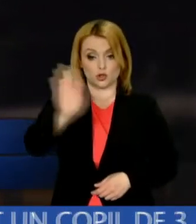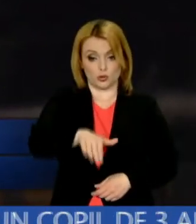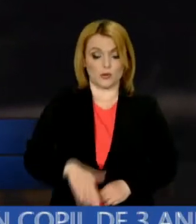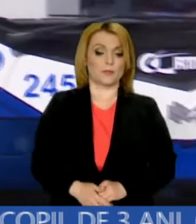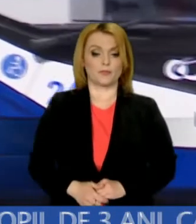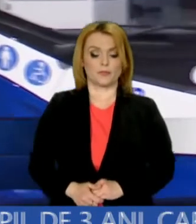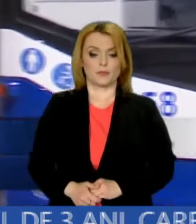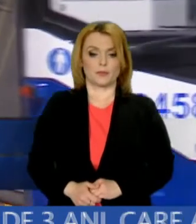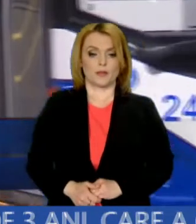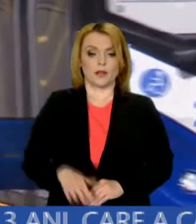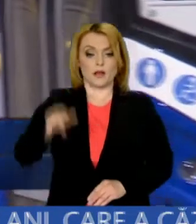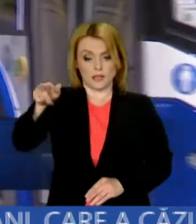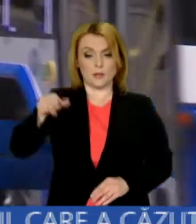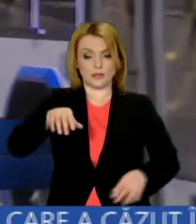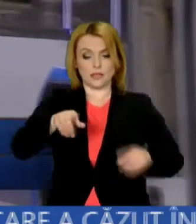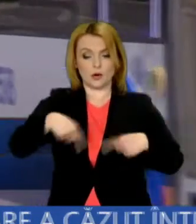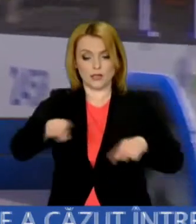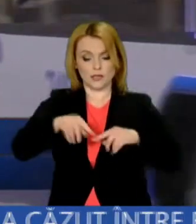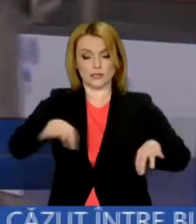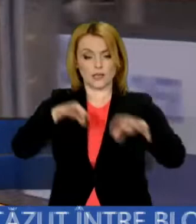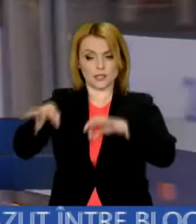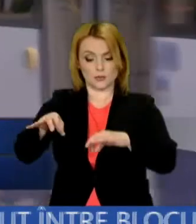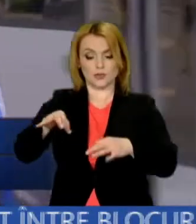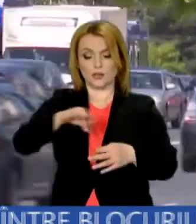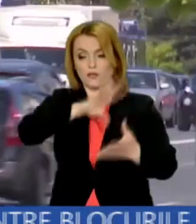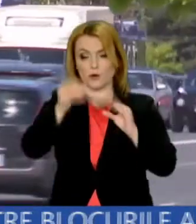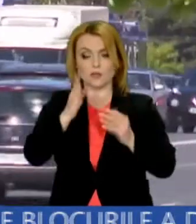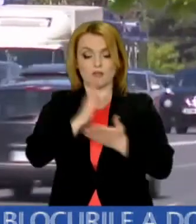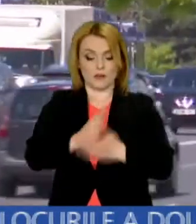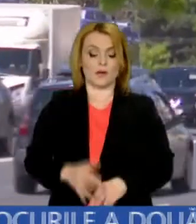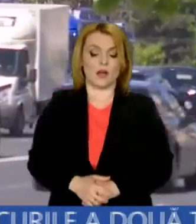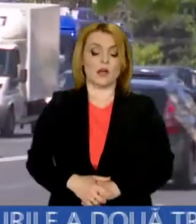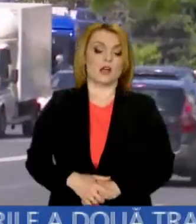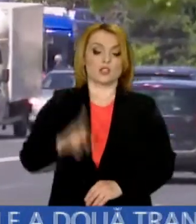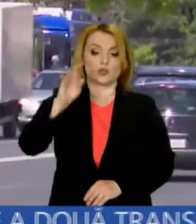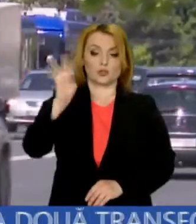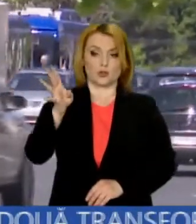Transport Electric sunt peste 400 de troleibuze, iar 60 dintre acestea sunt vechi și trebuie înlocuite.